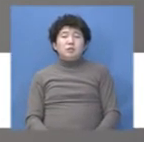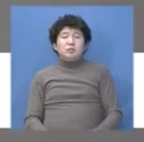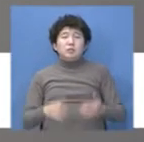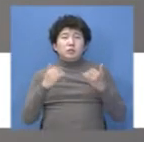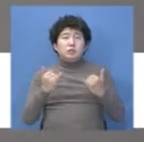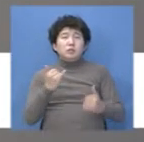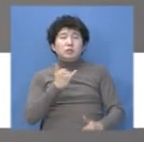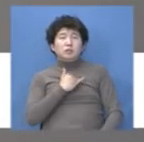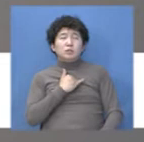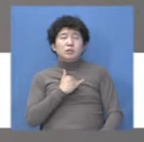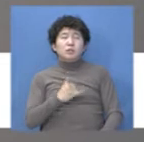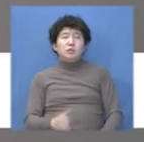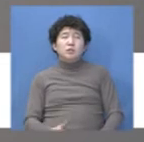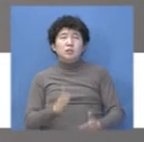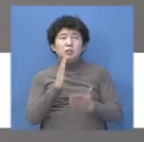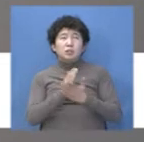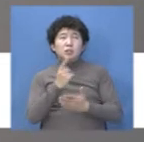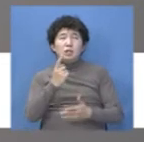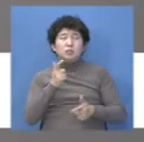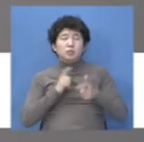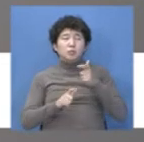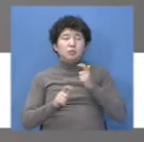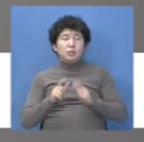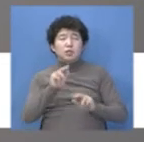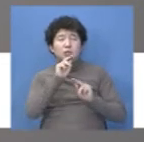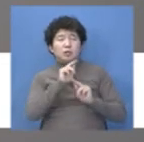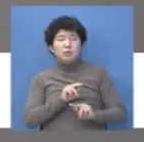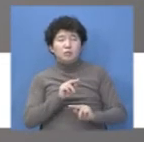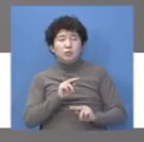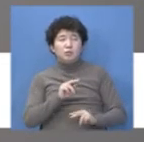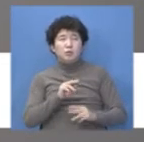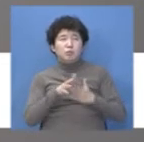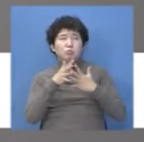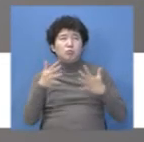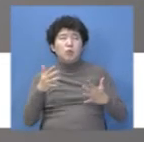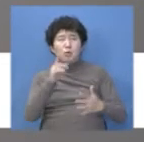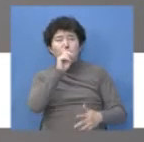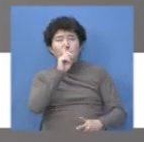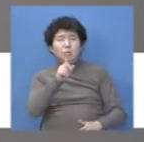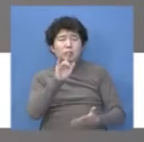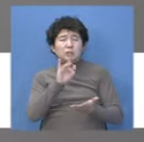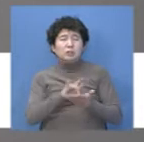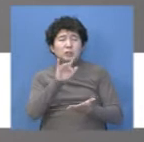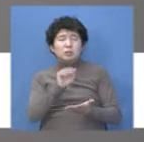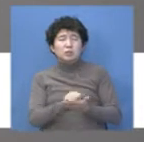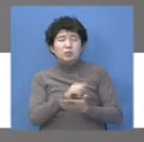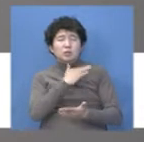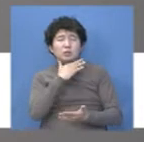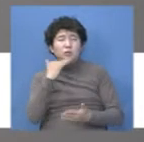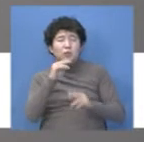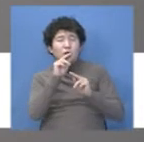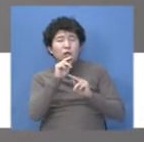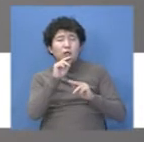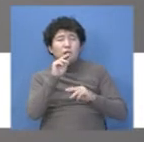Сейчас у меня в подчинении уже есть один студент, который работает более года. У нас в центре занятости много вакансий. Мы учим